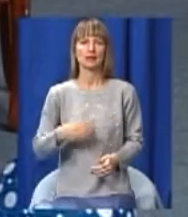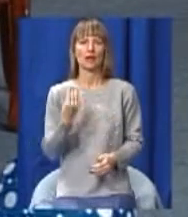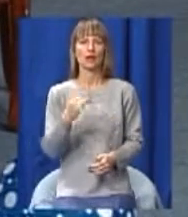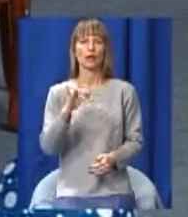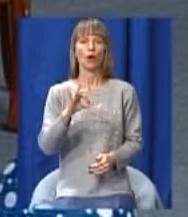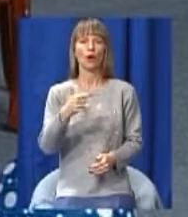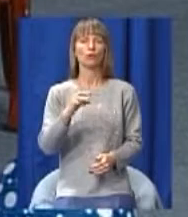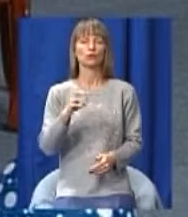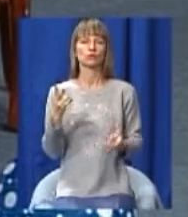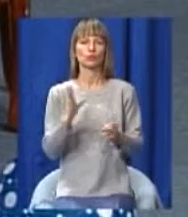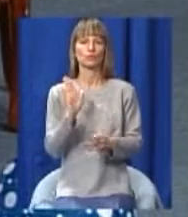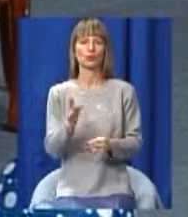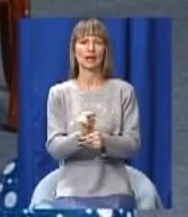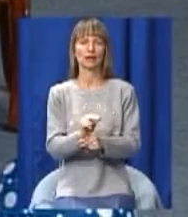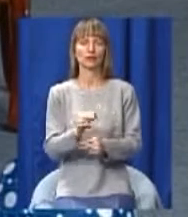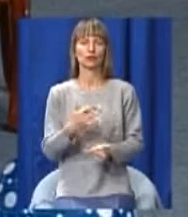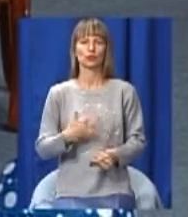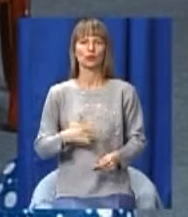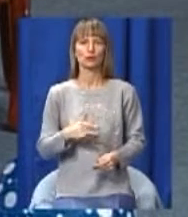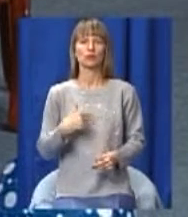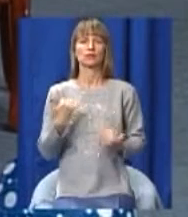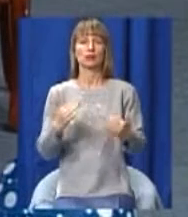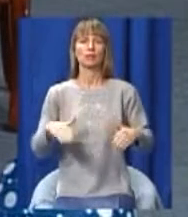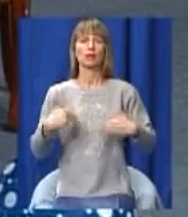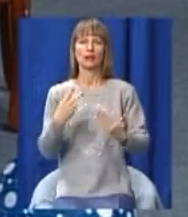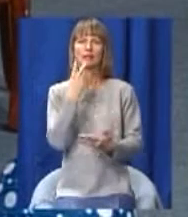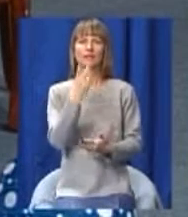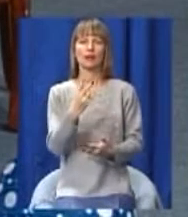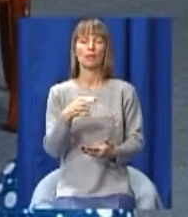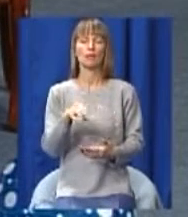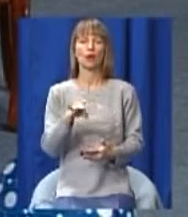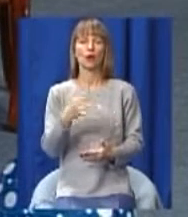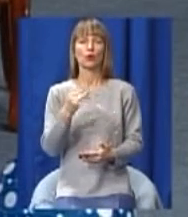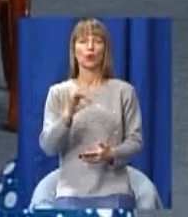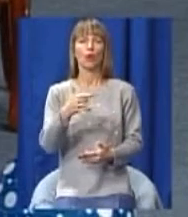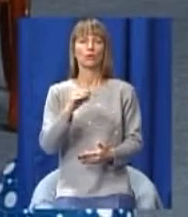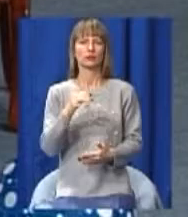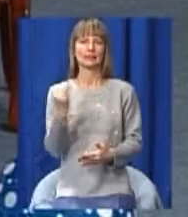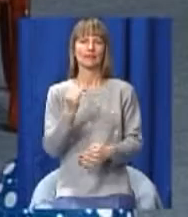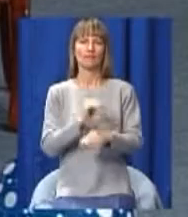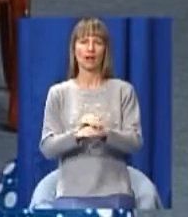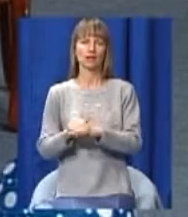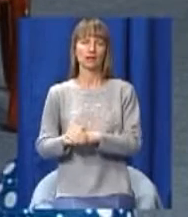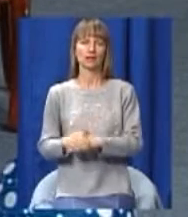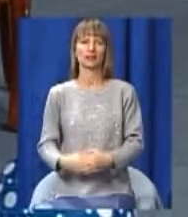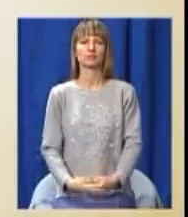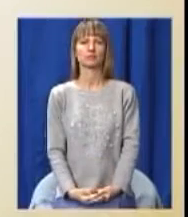вже доведеться лікувати шлунок. А зараз ми пропонуємо вам подивитися, власне, про йогурт ці наші цікаві факти.